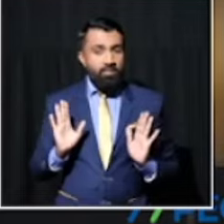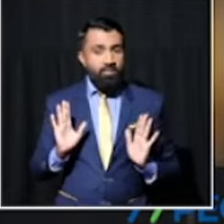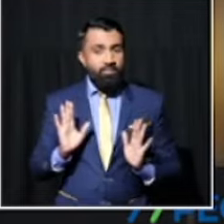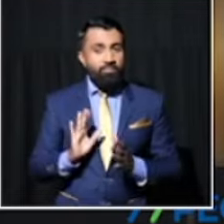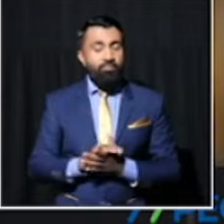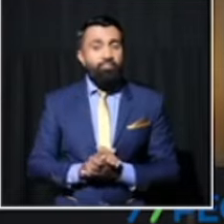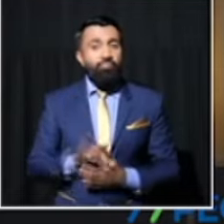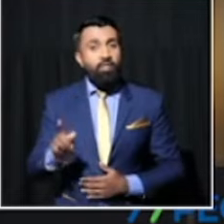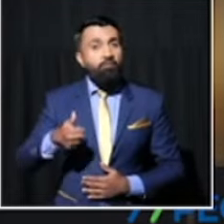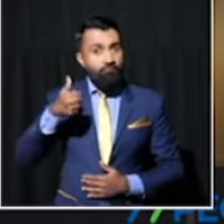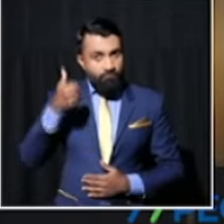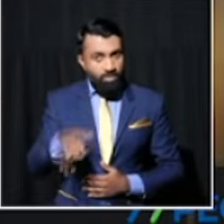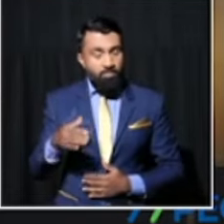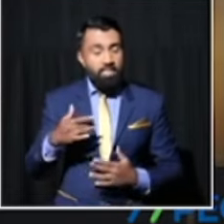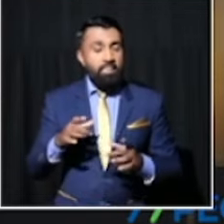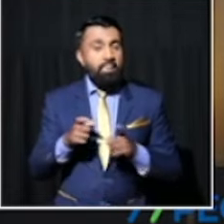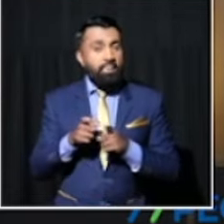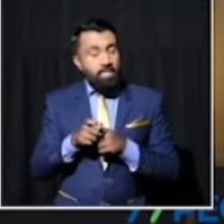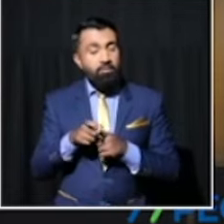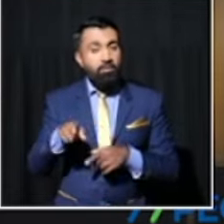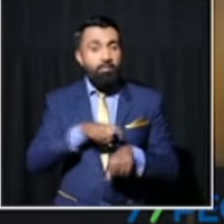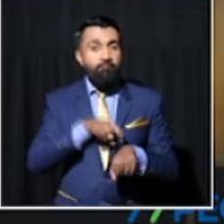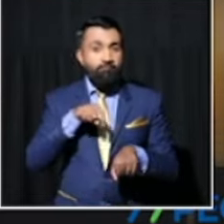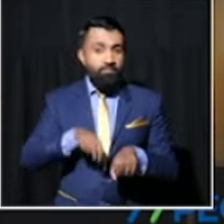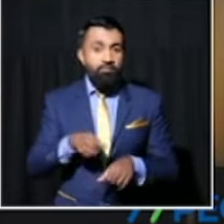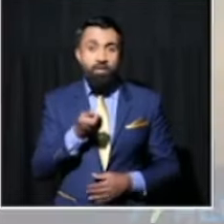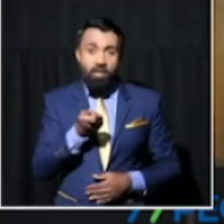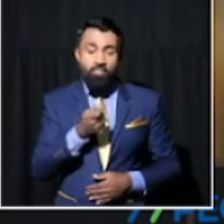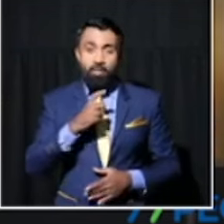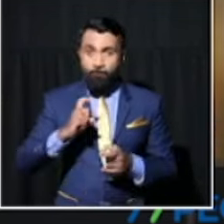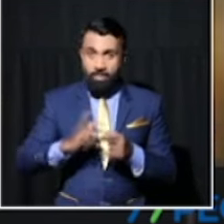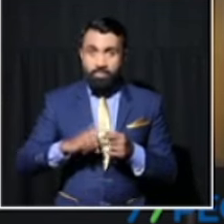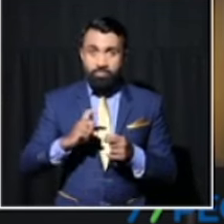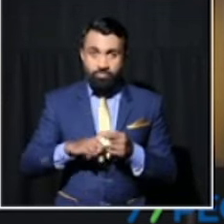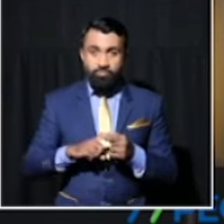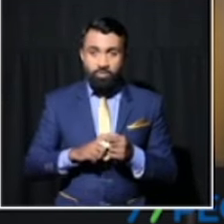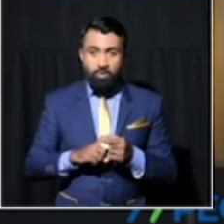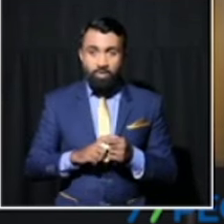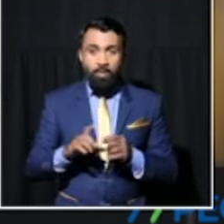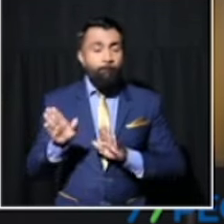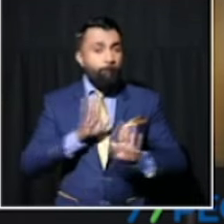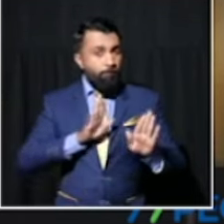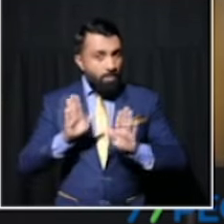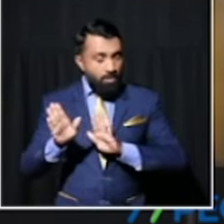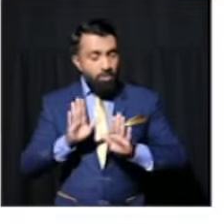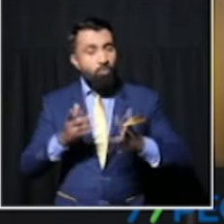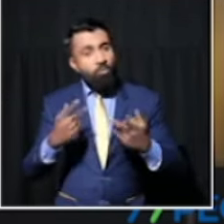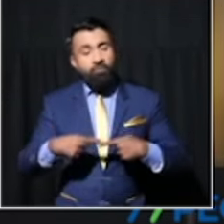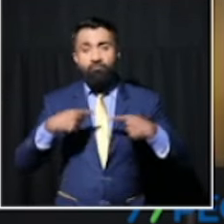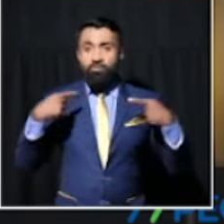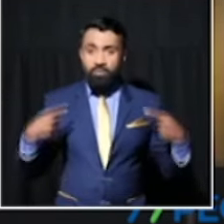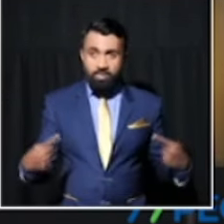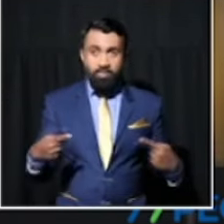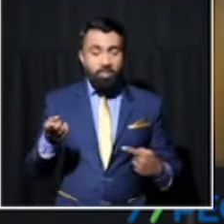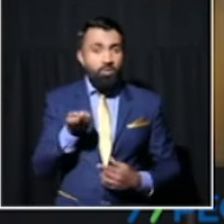ඒකේ වැදගත්කම ඊටාම දැඩිව දැනෙනවා මේ වගේ අවස්ථාවක මේ ආර්ථික ප්‍රශ්නයක් තියෙන වෙලාවක කවුරු පාලනේ හිටියත් කවුරු විපක්ෂයේ හිටියත් මේ